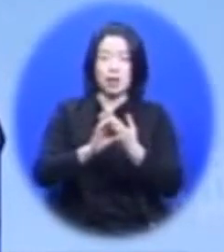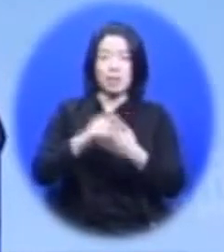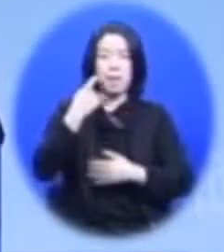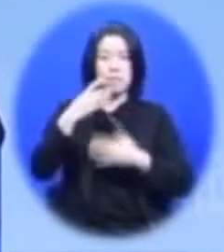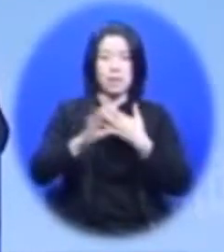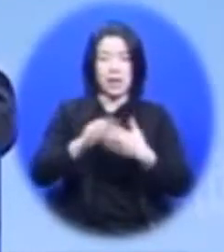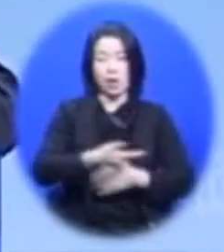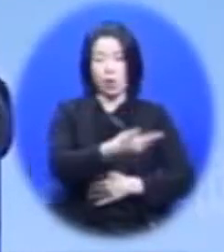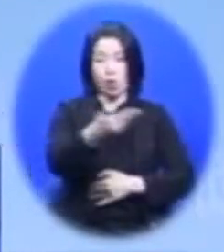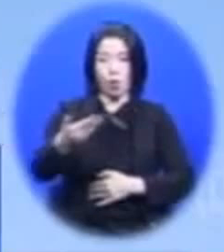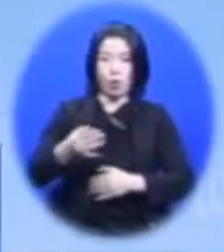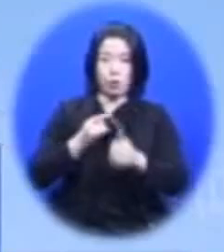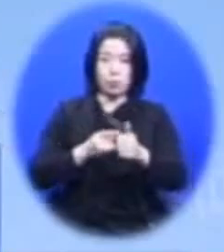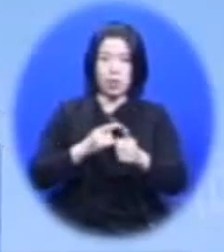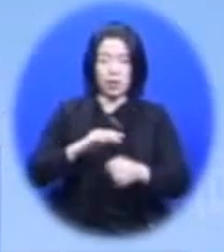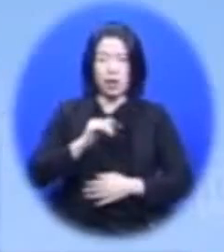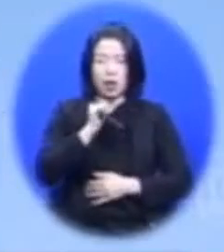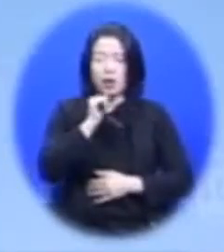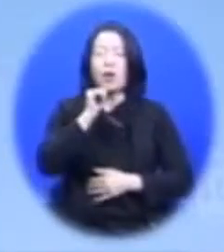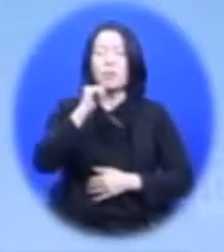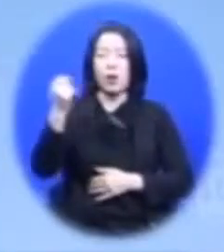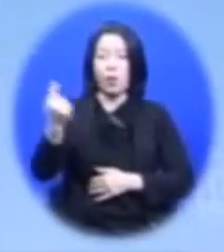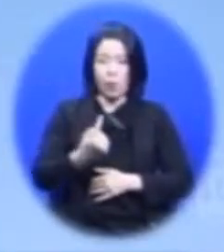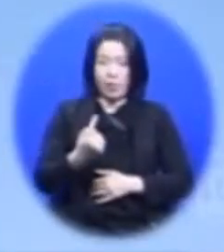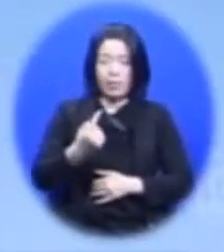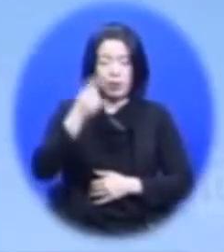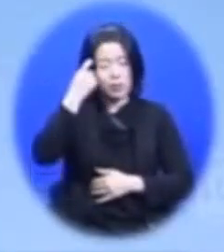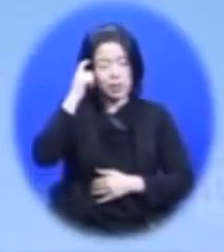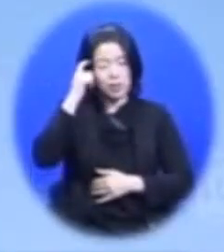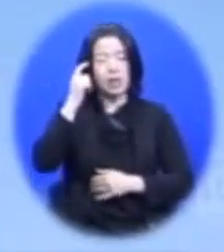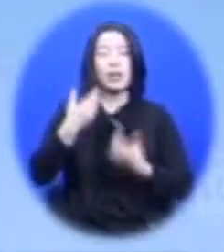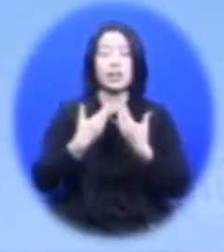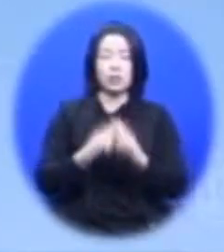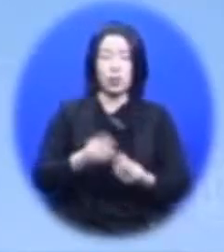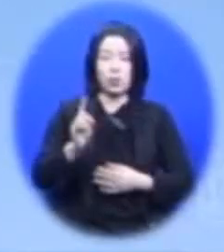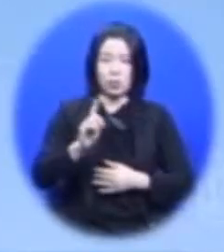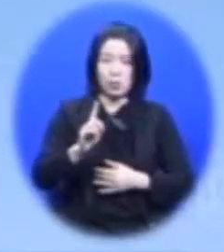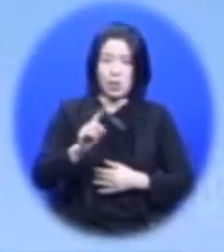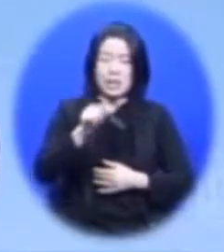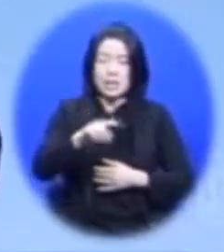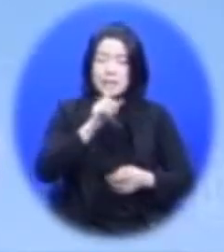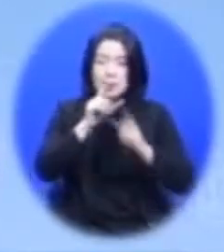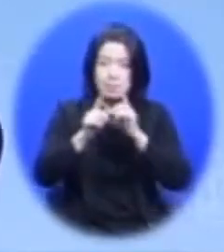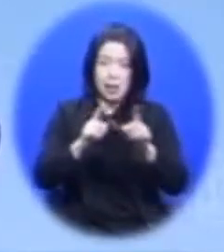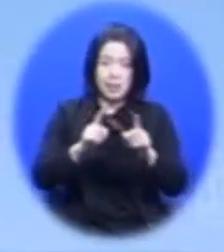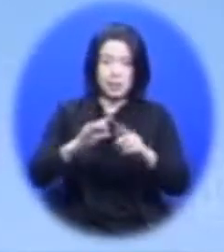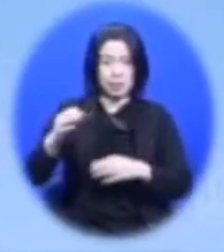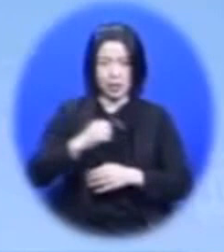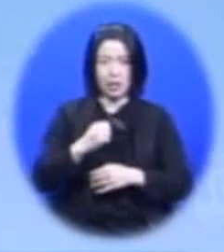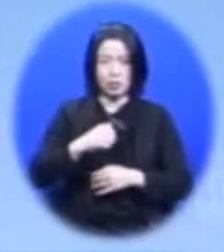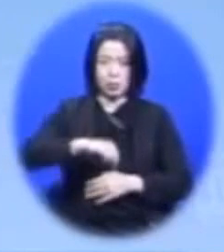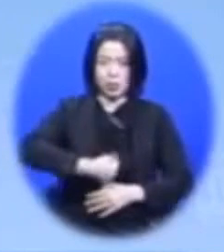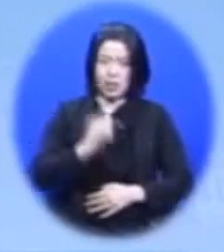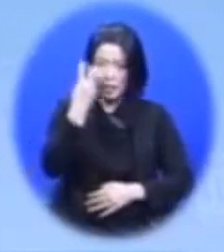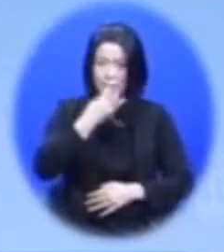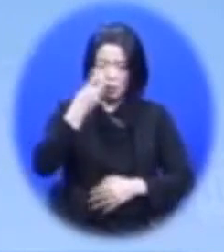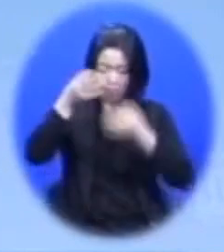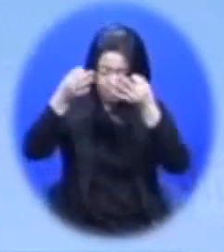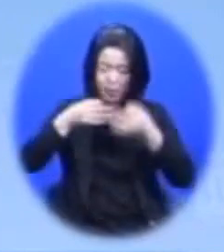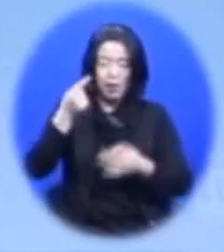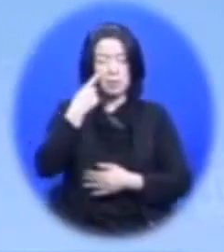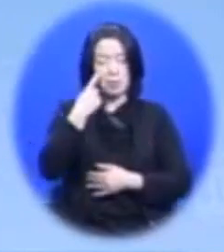만약에 여러분에게 궁핍함이 왔다고 생각하는 경우는 한번 이 말씀을 가지고 자기를 점검해 보시기